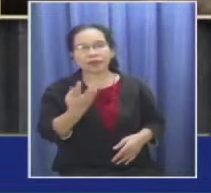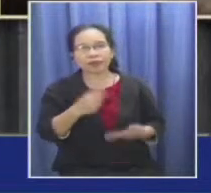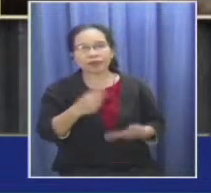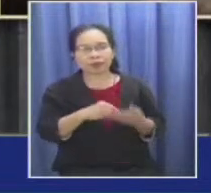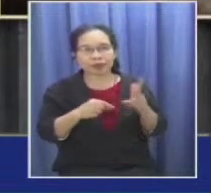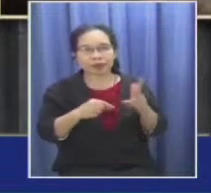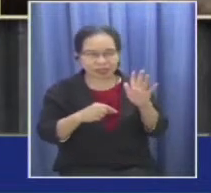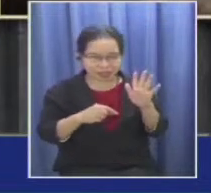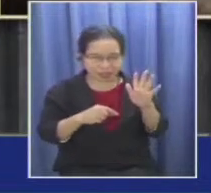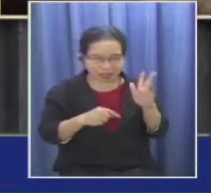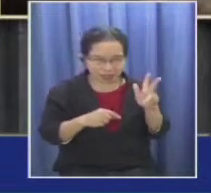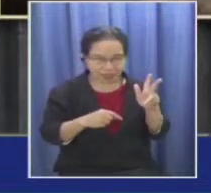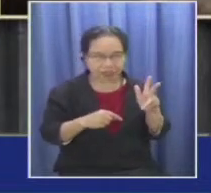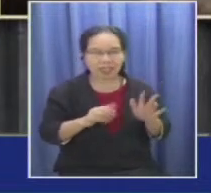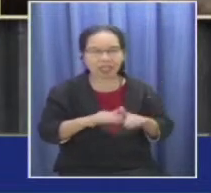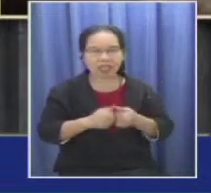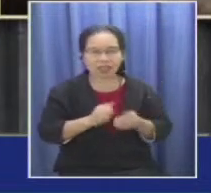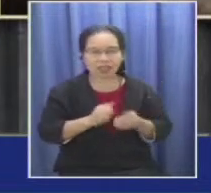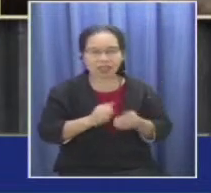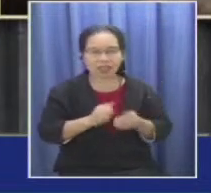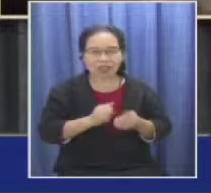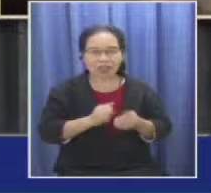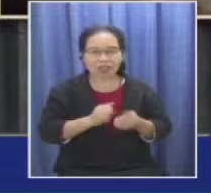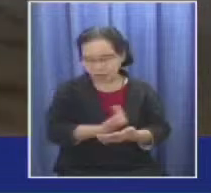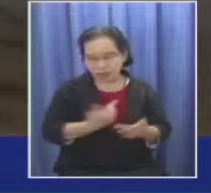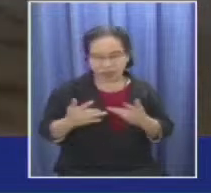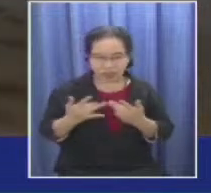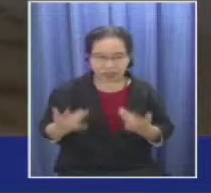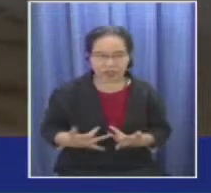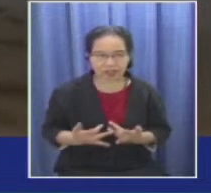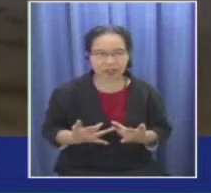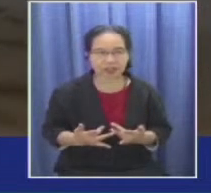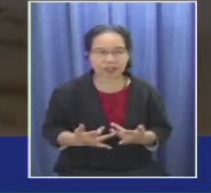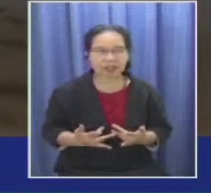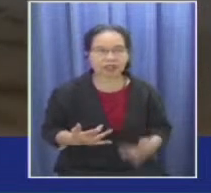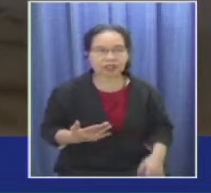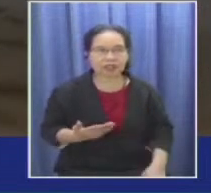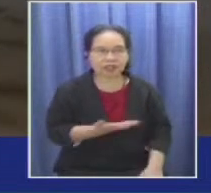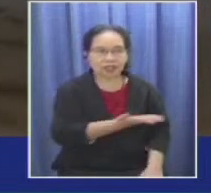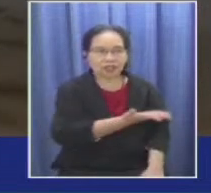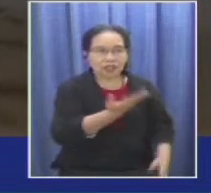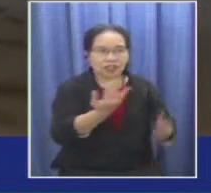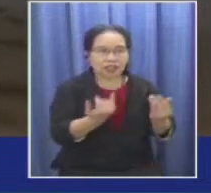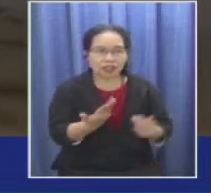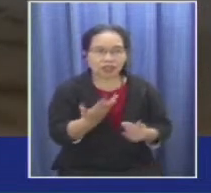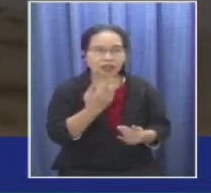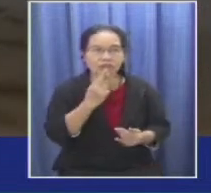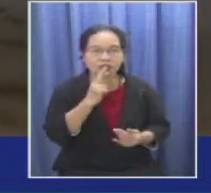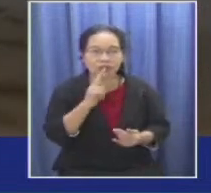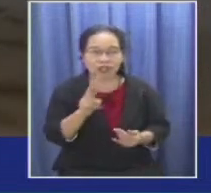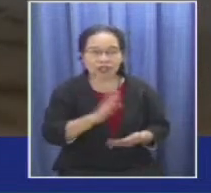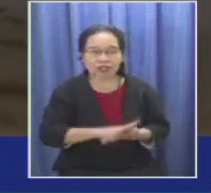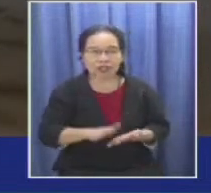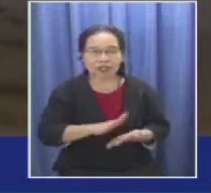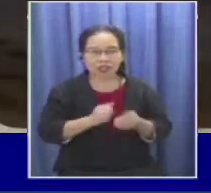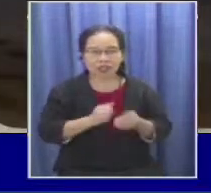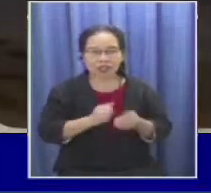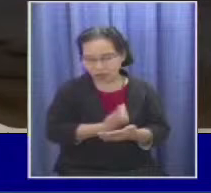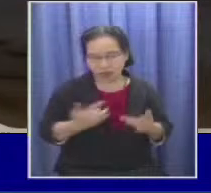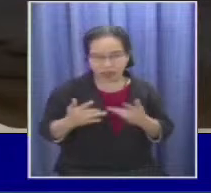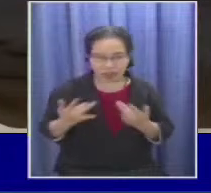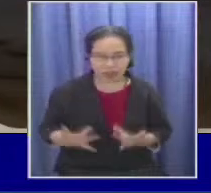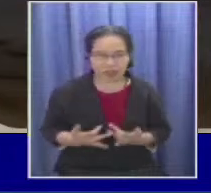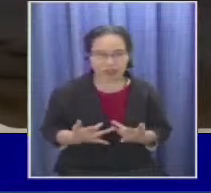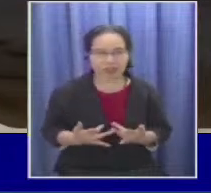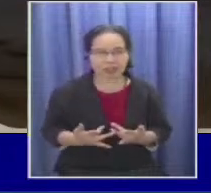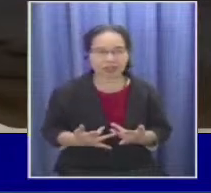bo Yesu dimu mpa ye no. Eso awudi ye hye wakoma mu se tie niye. Oma yenken ka Yohane ngometi dinu chemu miensa